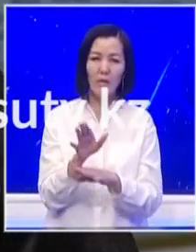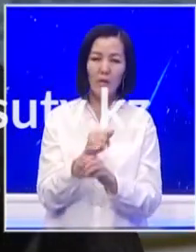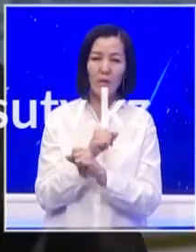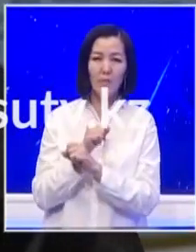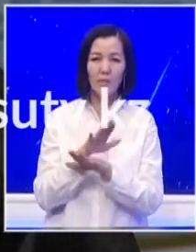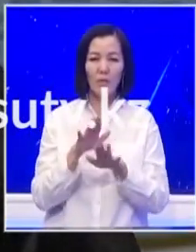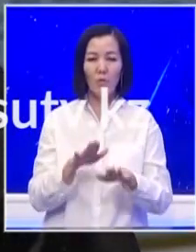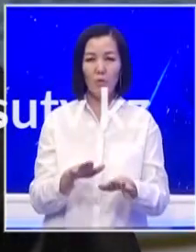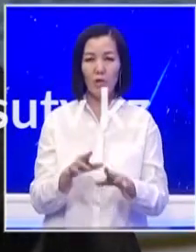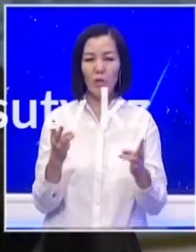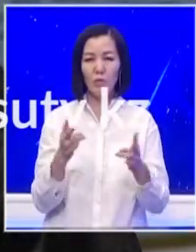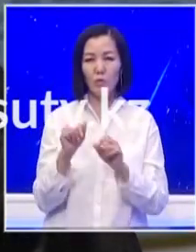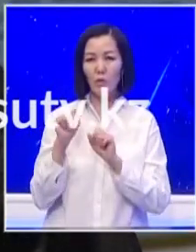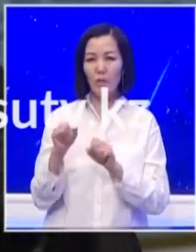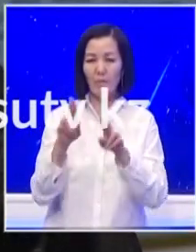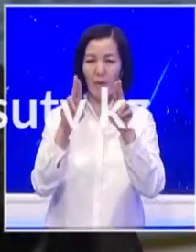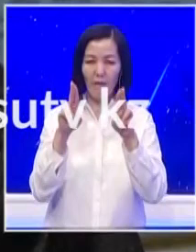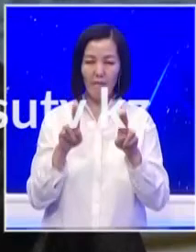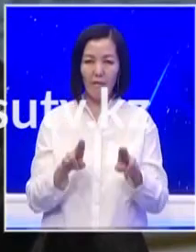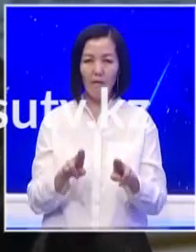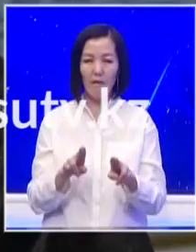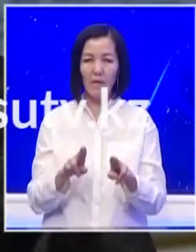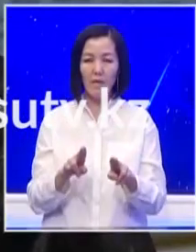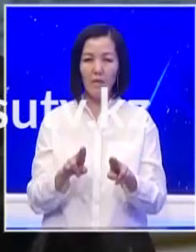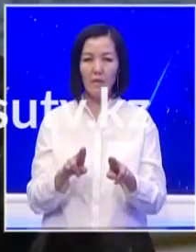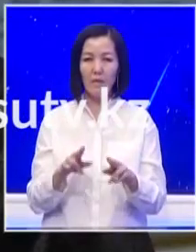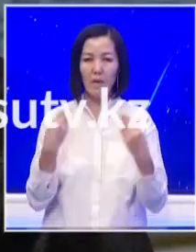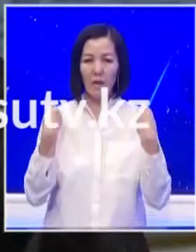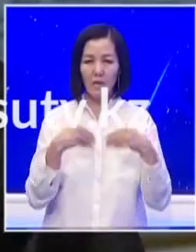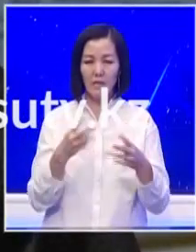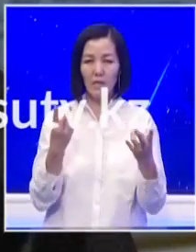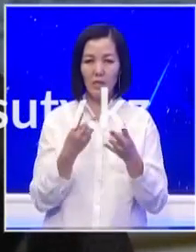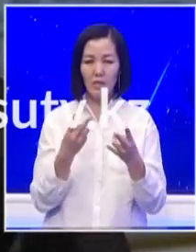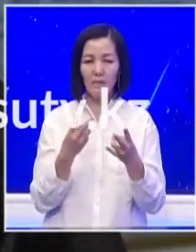надо соблюдать правила одежды. Это